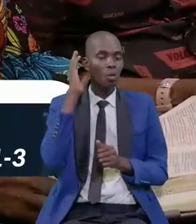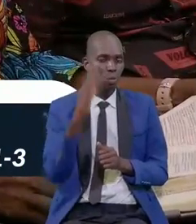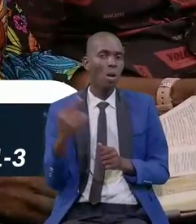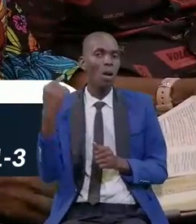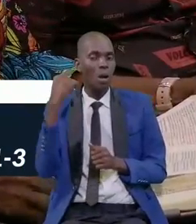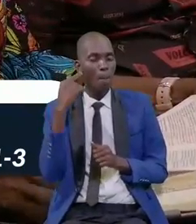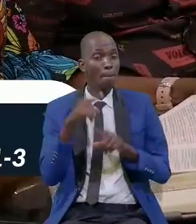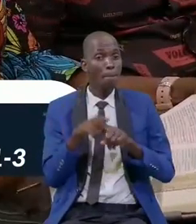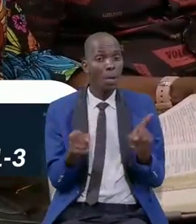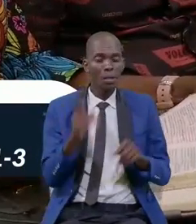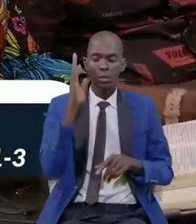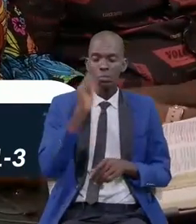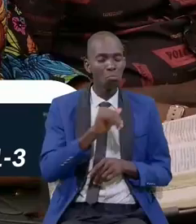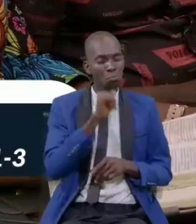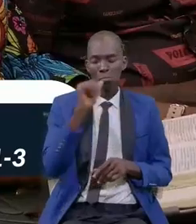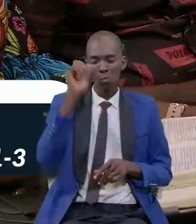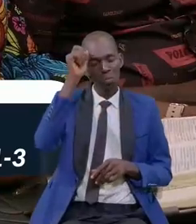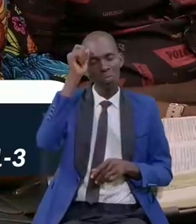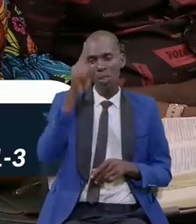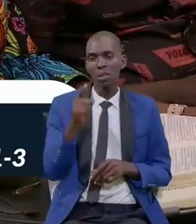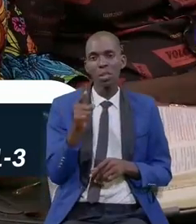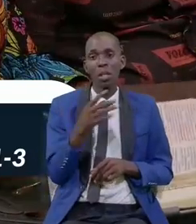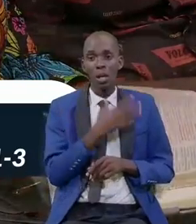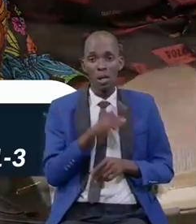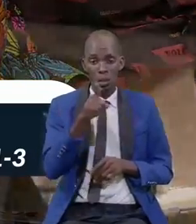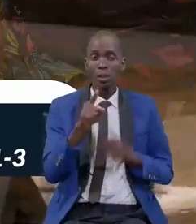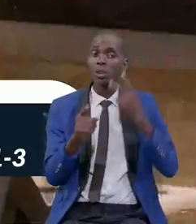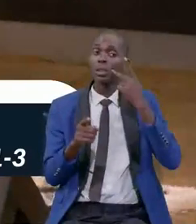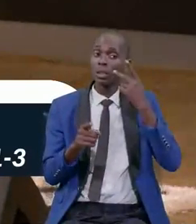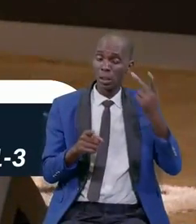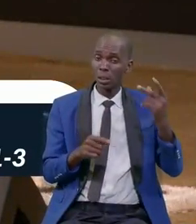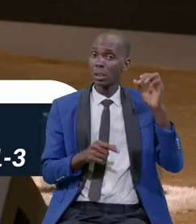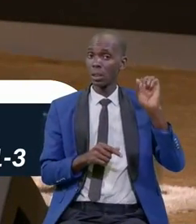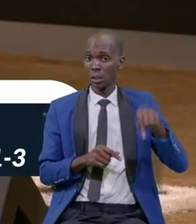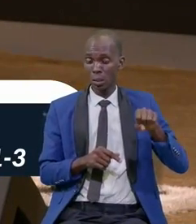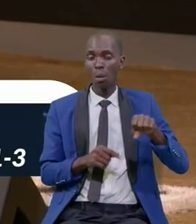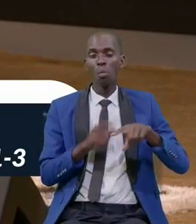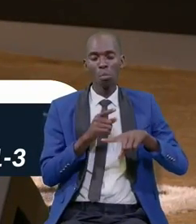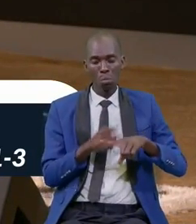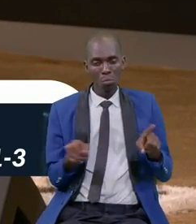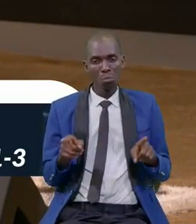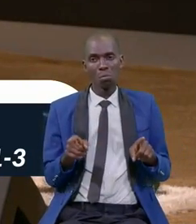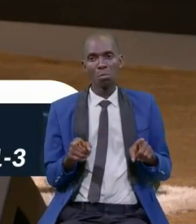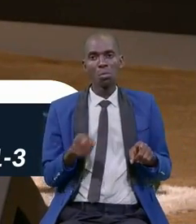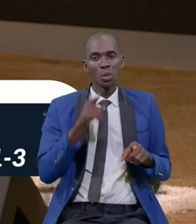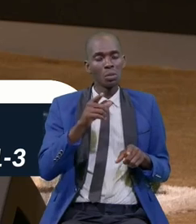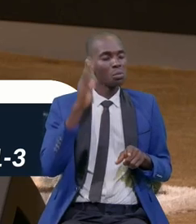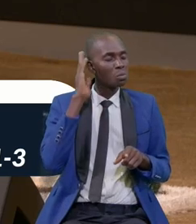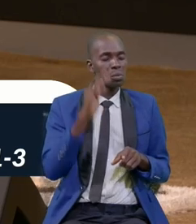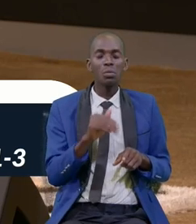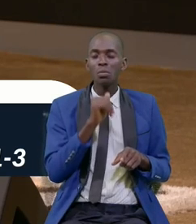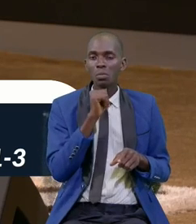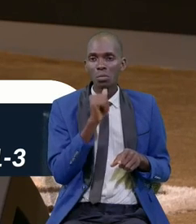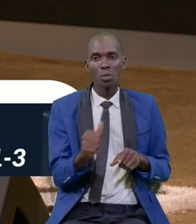ne comprendrez point. Vous regarderez de vos yeux et vous